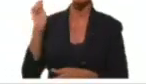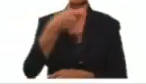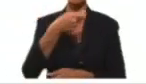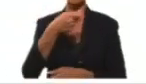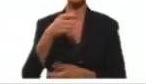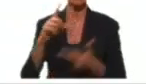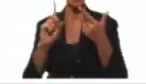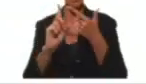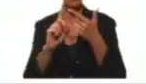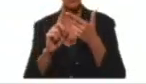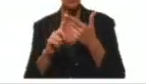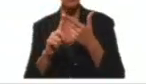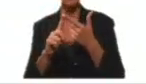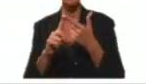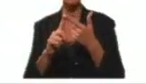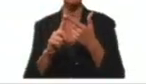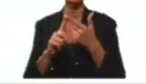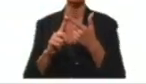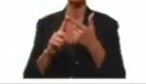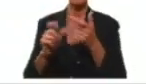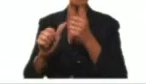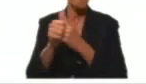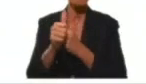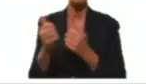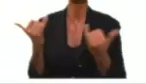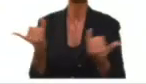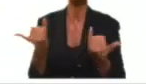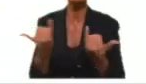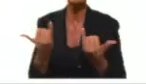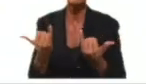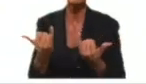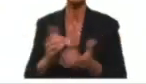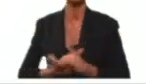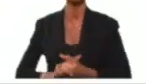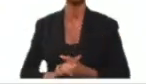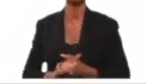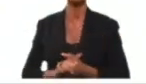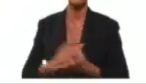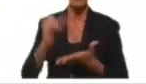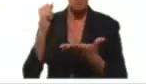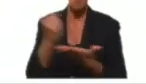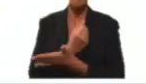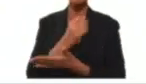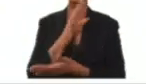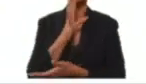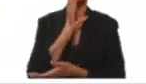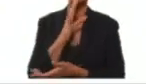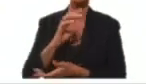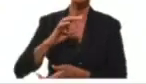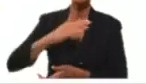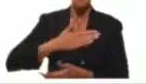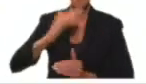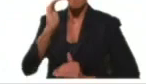jeden powód, a drugi powód jest bardziej prozaiczny, ale nie mniej ważny, dlatego że konieczność posiadania